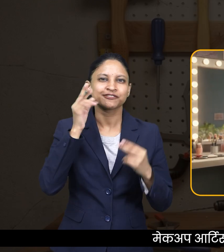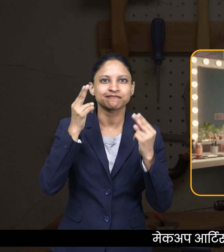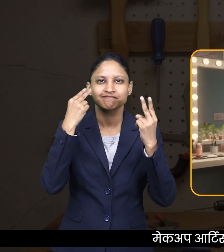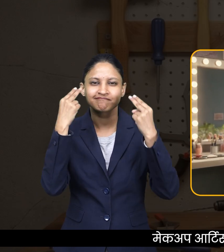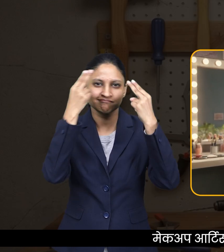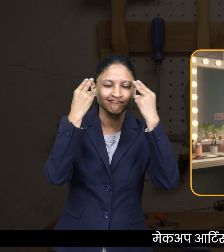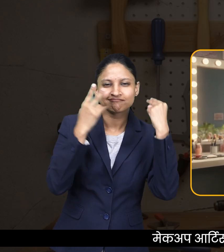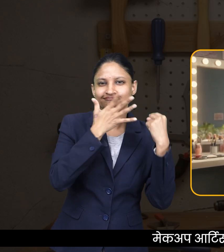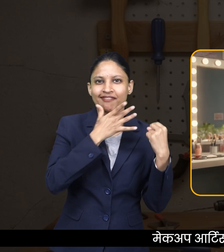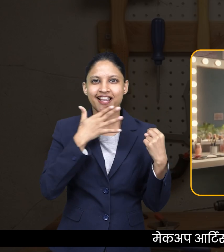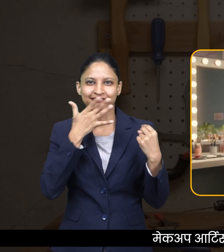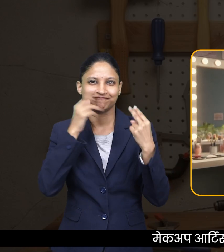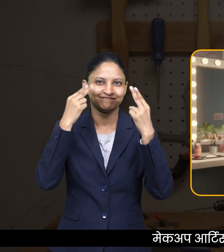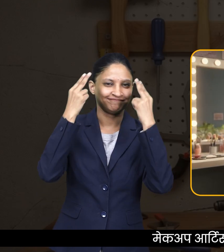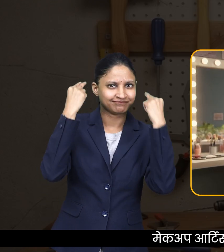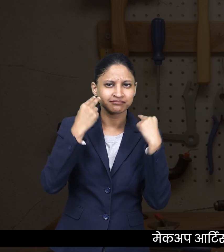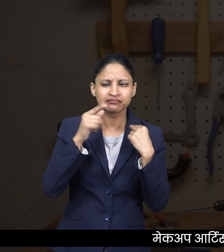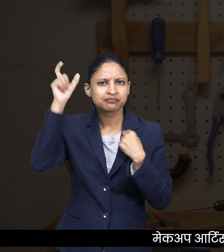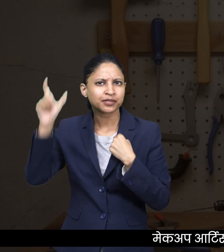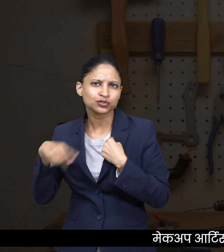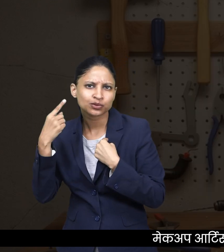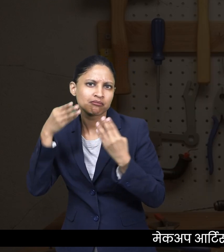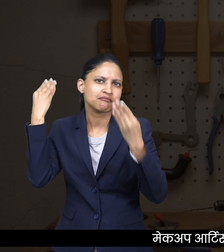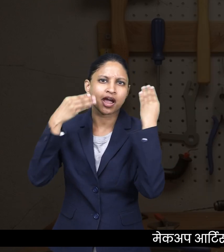मेकअप आर्टिस्ट वापरतात तो मेकअप ब्रश,